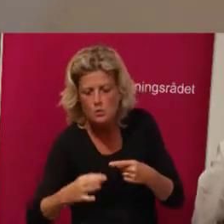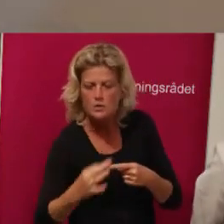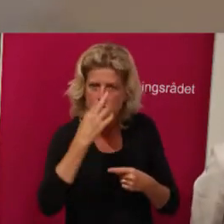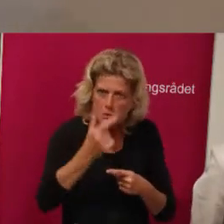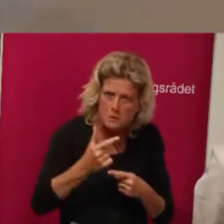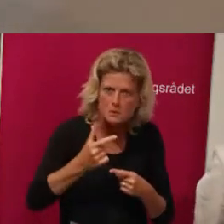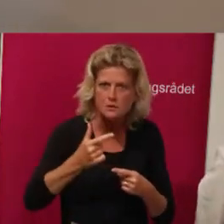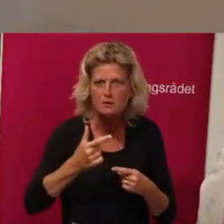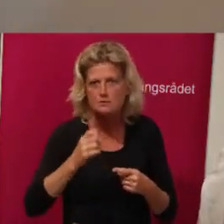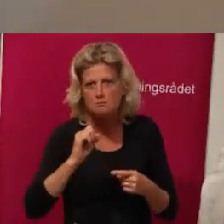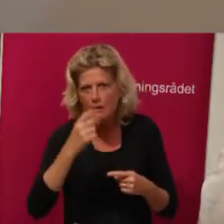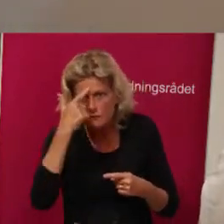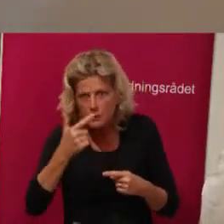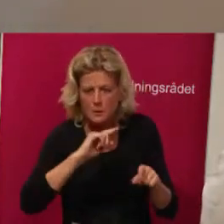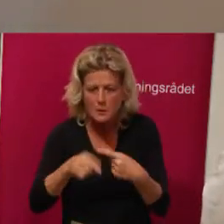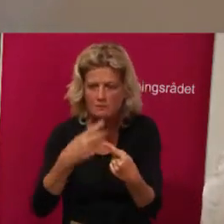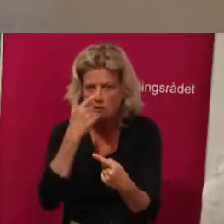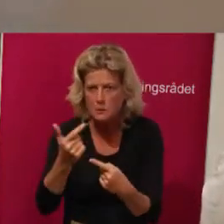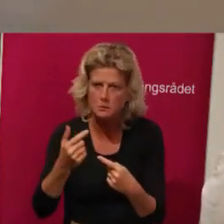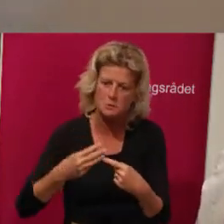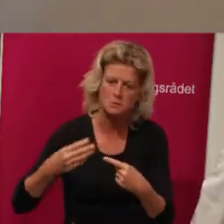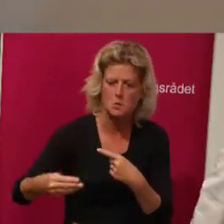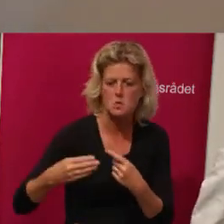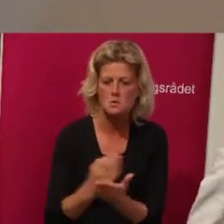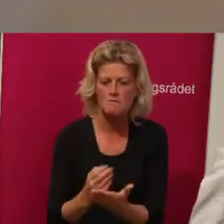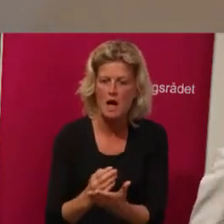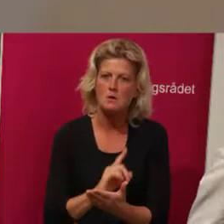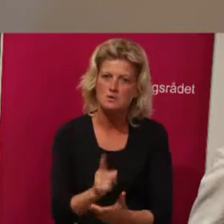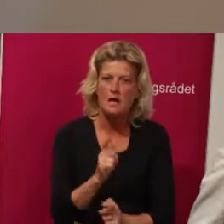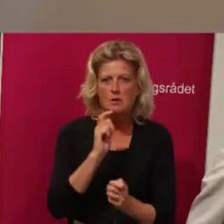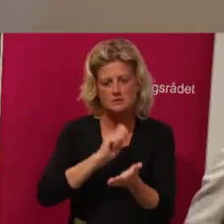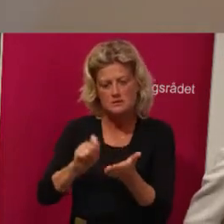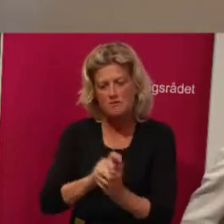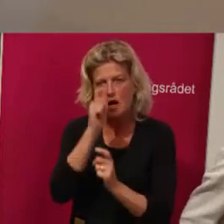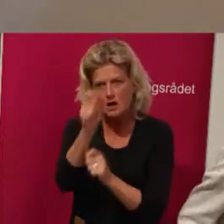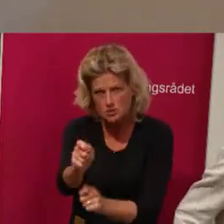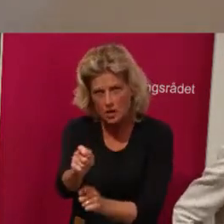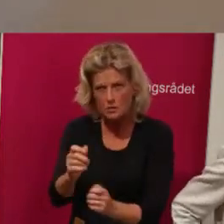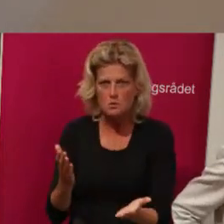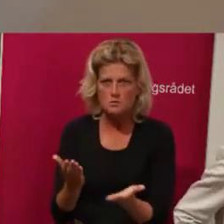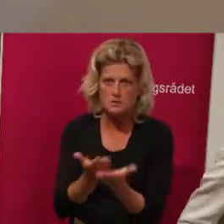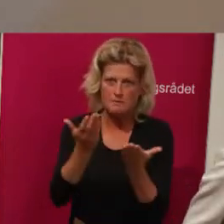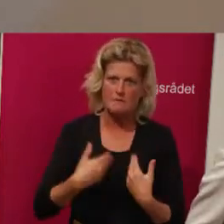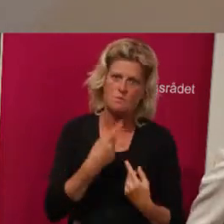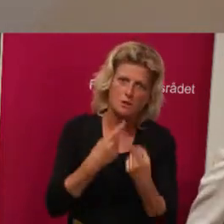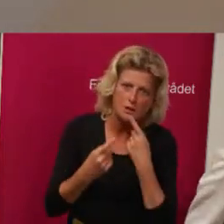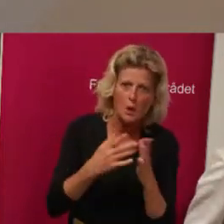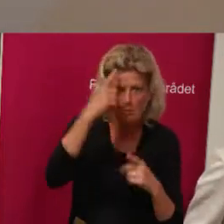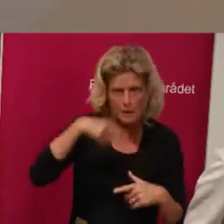hur man tänker sig att kulturen ska utvecklas i regionen. Och sen så söker man pengar i en dialog med Kulturrådet för att